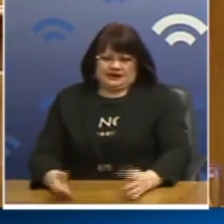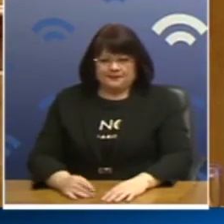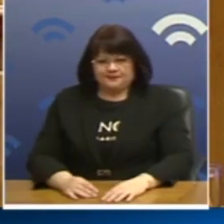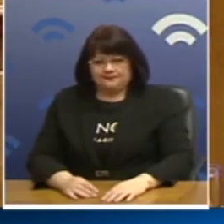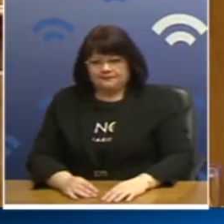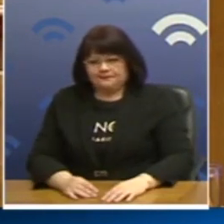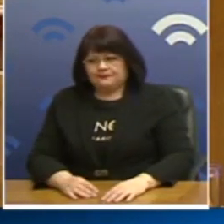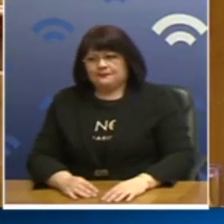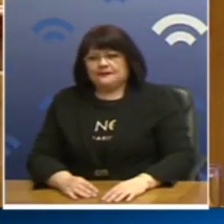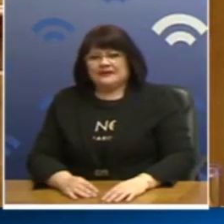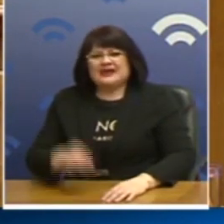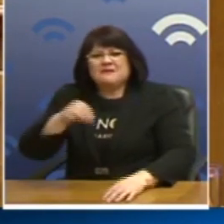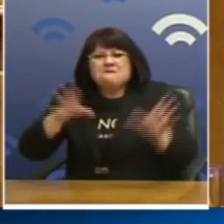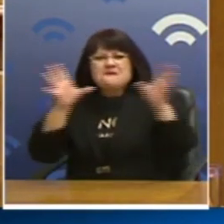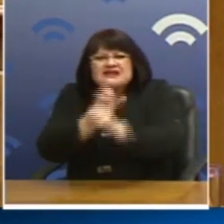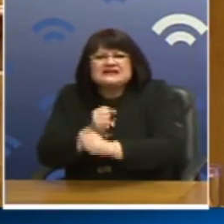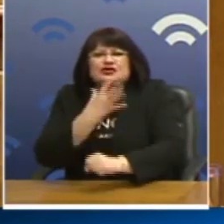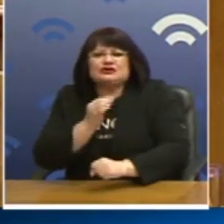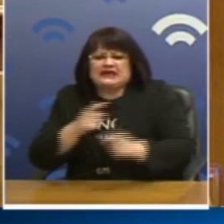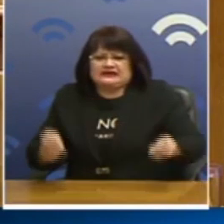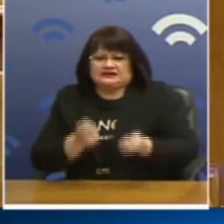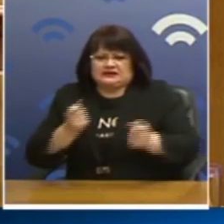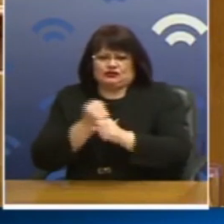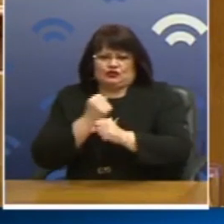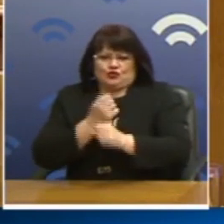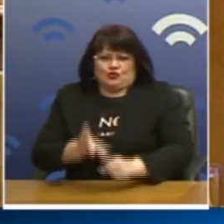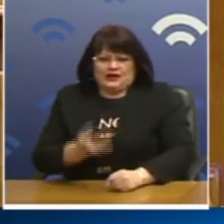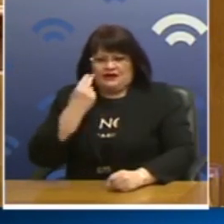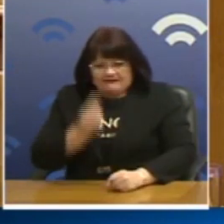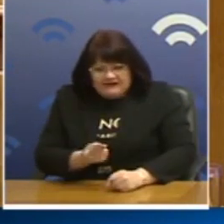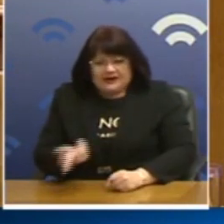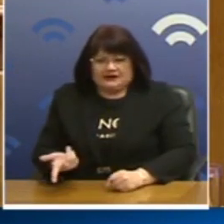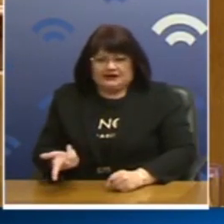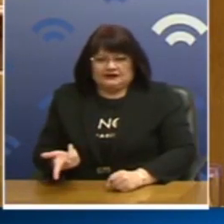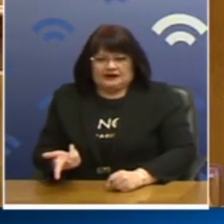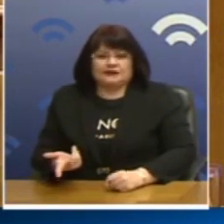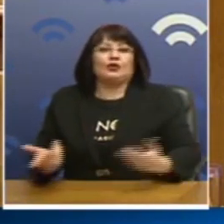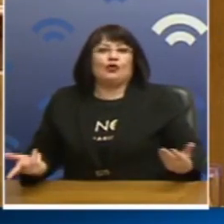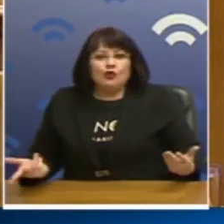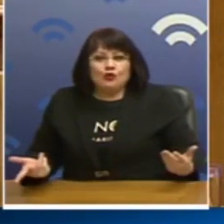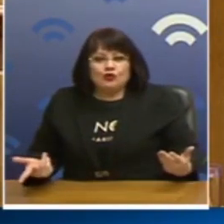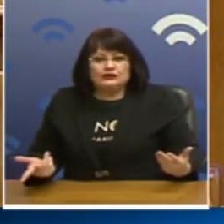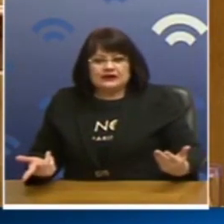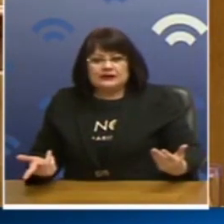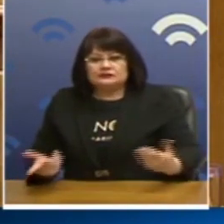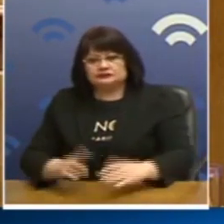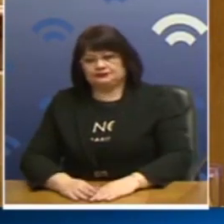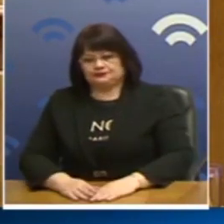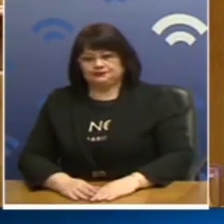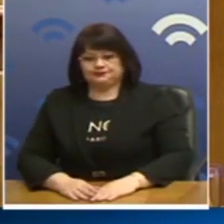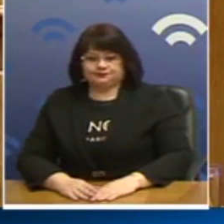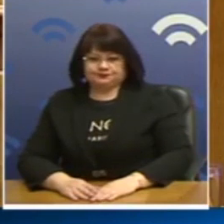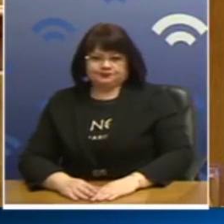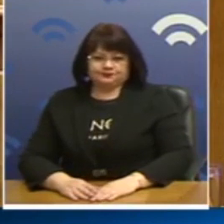εργασιακού μεσαίωνα και αν πιάσει κανείς, επιβεβαιώνεται εμφαντικά ότι η ανάκαμψη των κερδών του κεφαλαίου, όπως